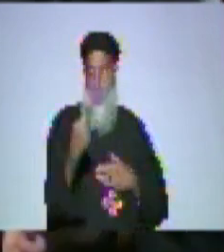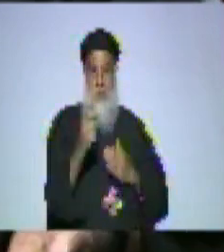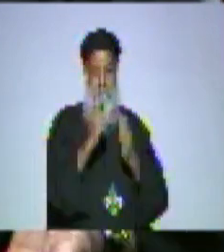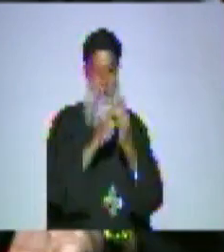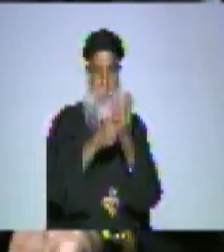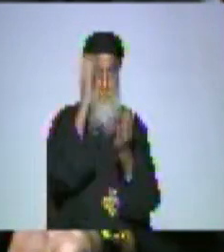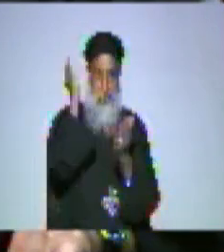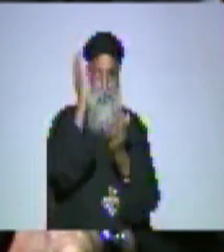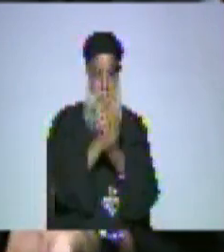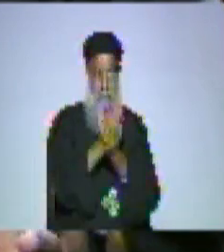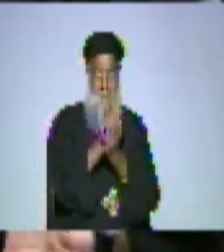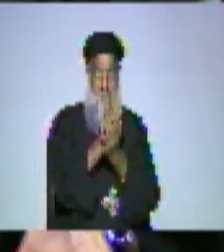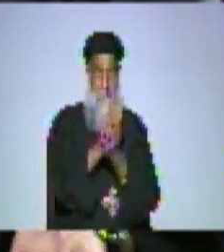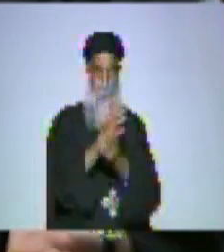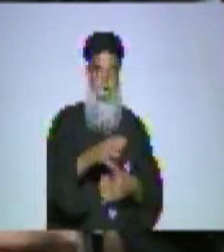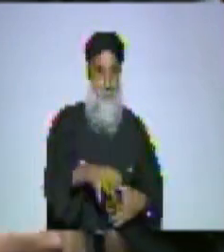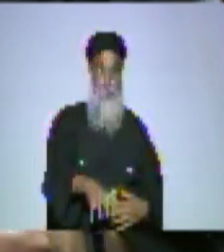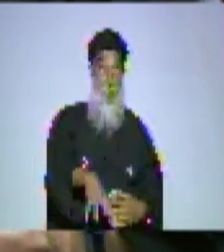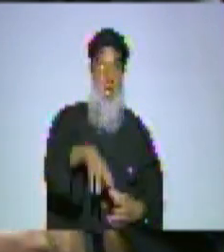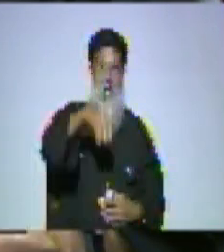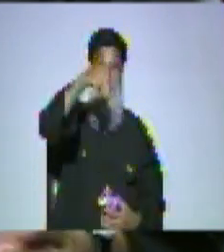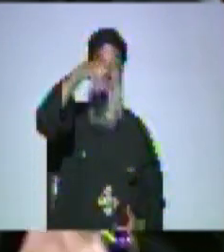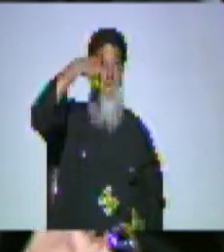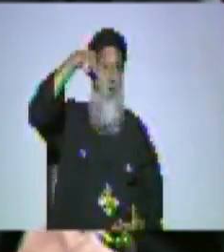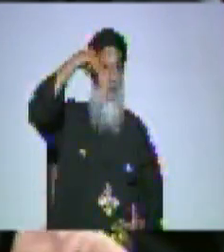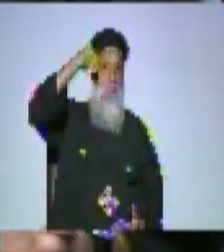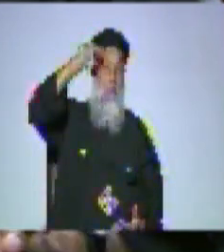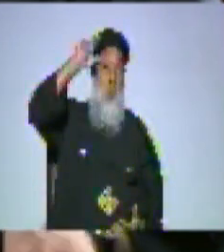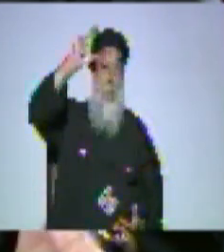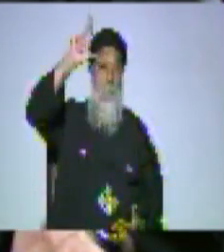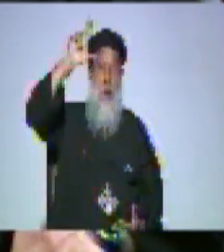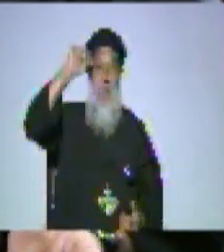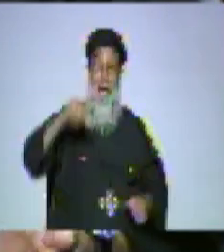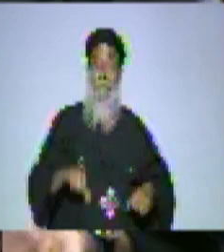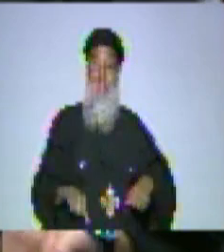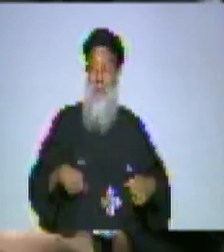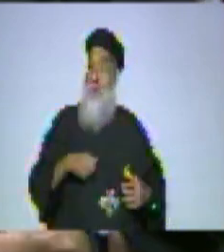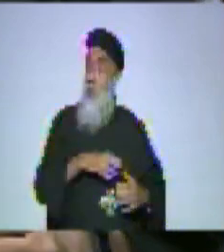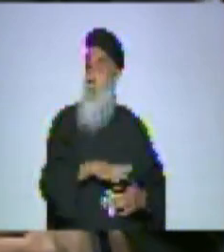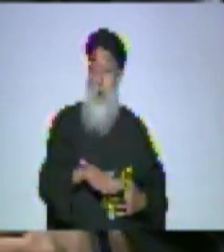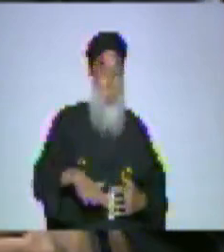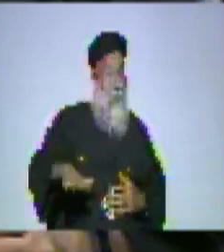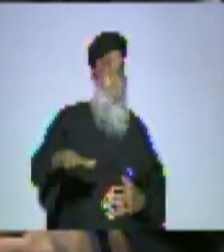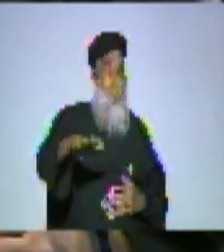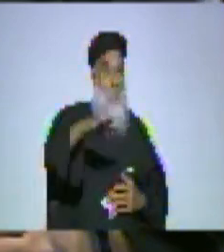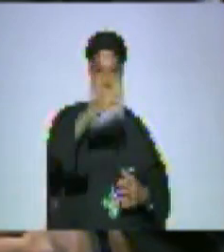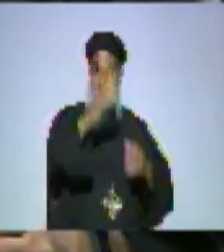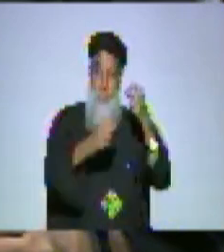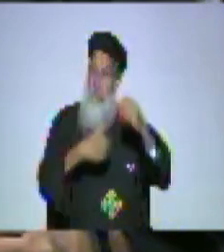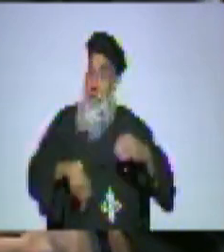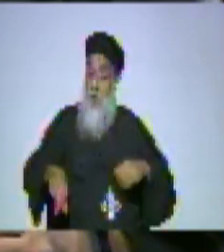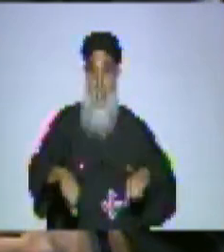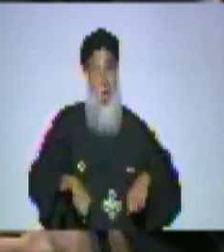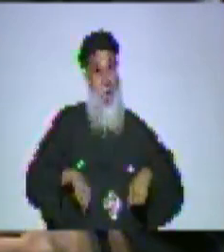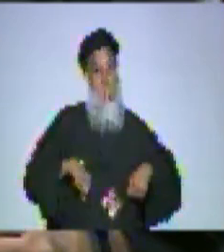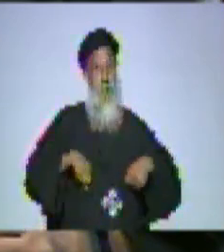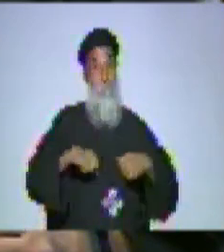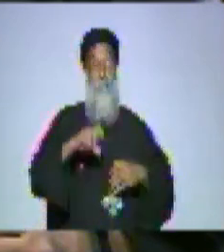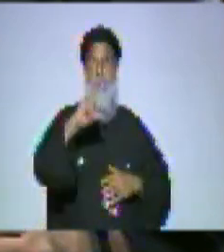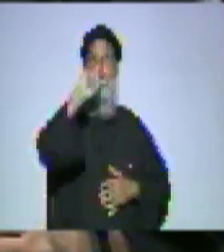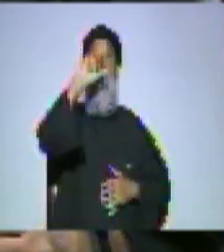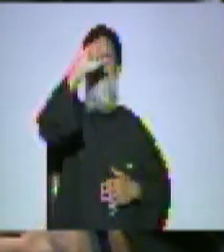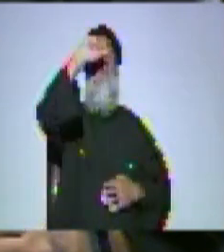نصب عن النجاه الدواب اه انا برضو حياه الدواب لها علاقه بالمياه طبعا